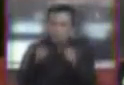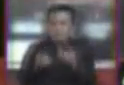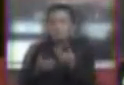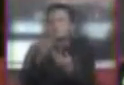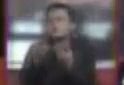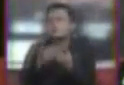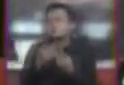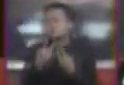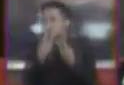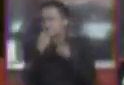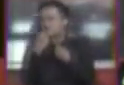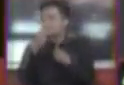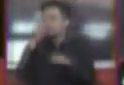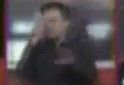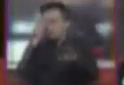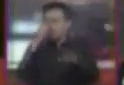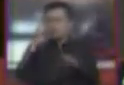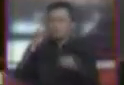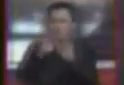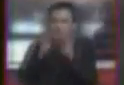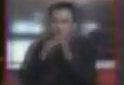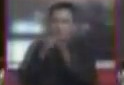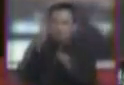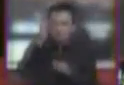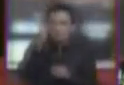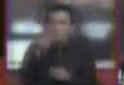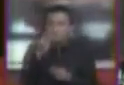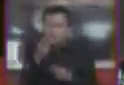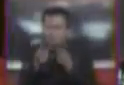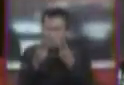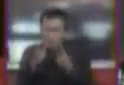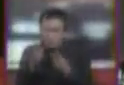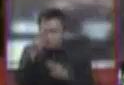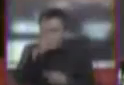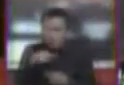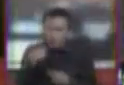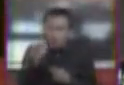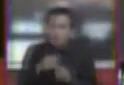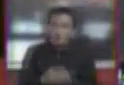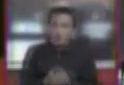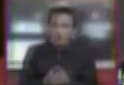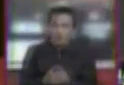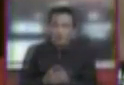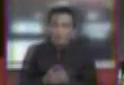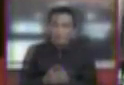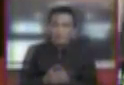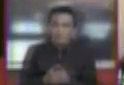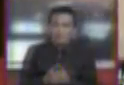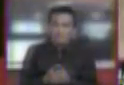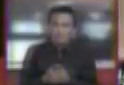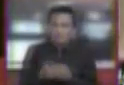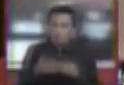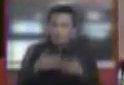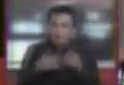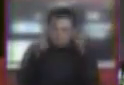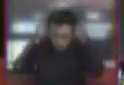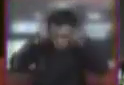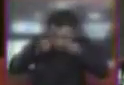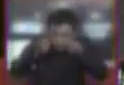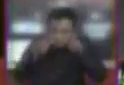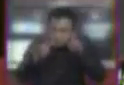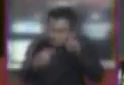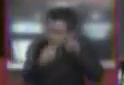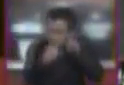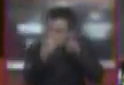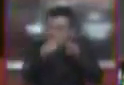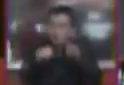silang nakilala ng pamilya Cua. Napinpoint naman namin sila na umukma doon sa kahit na ba may itsura nyo, umukma doon